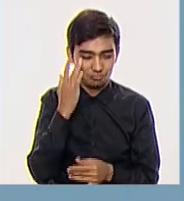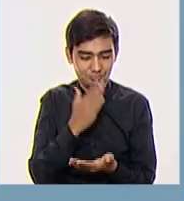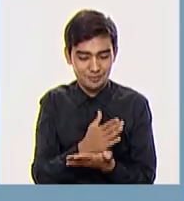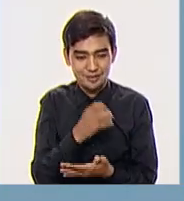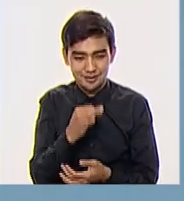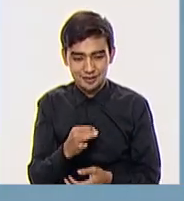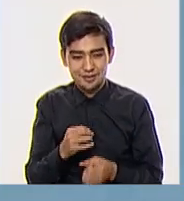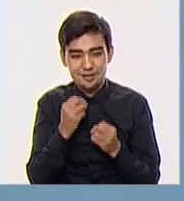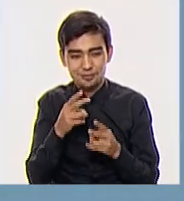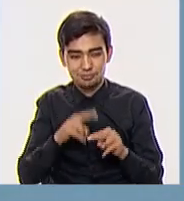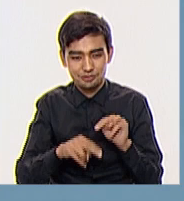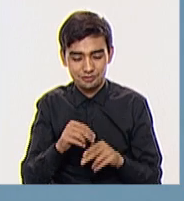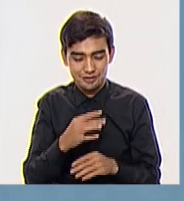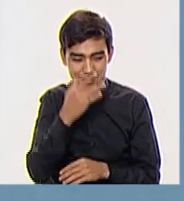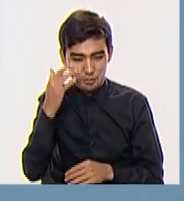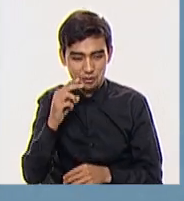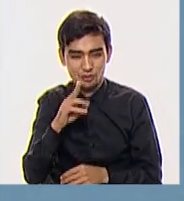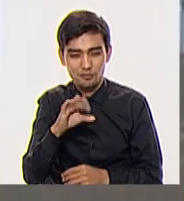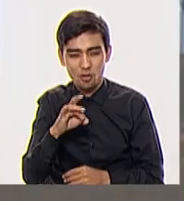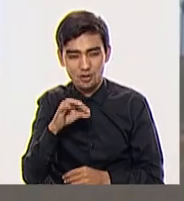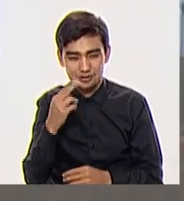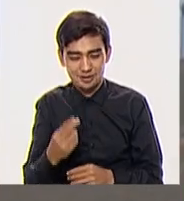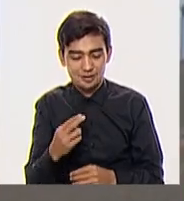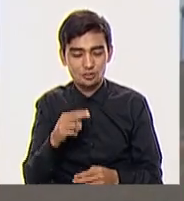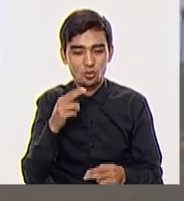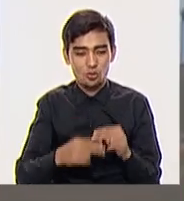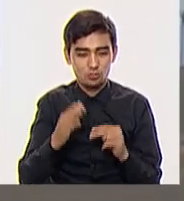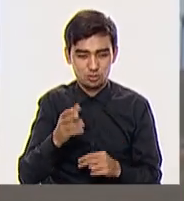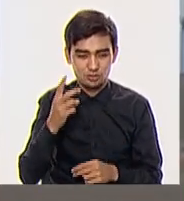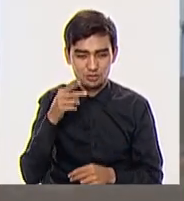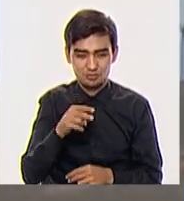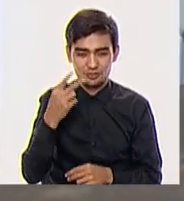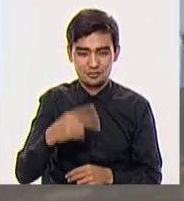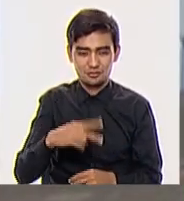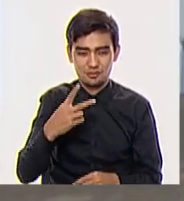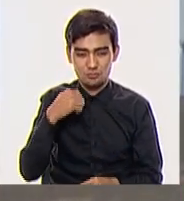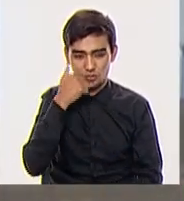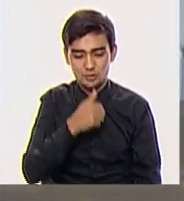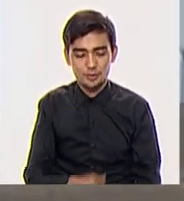Как ожидается, строительство Небесного дворца завершится уже в 2022 году.